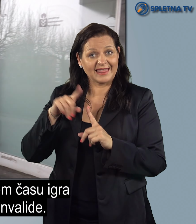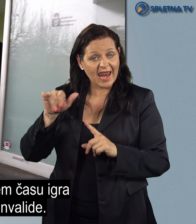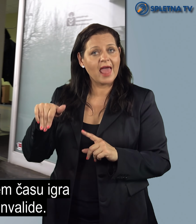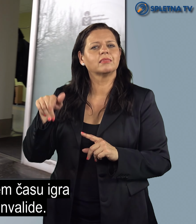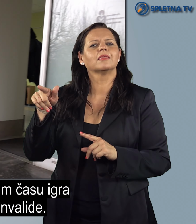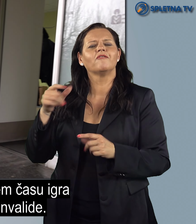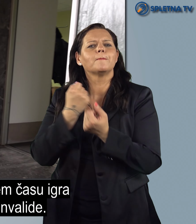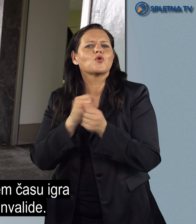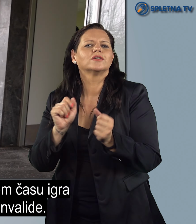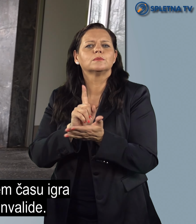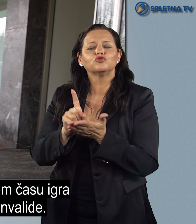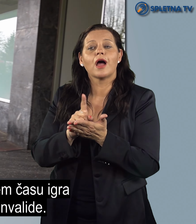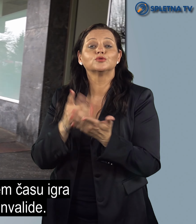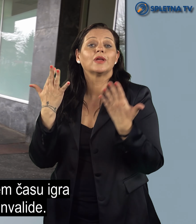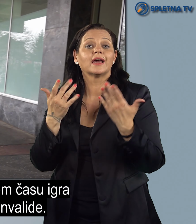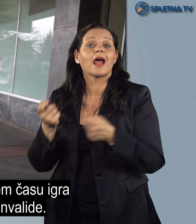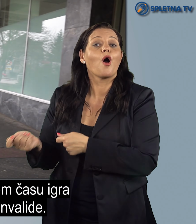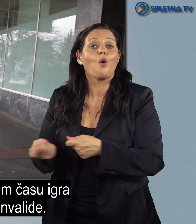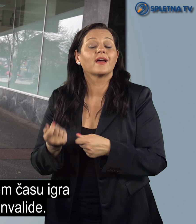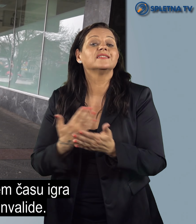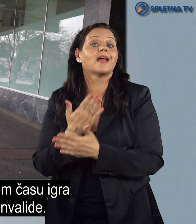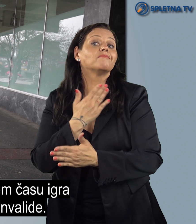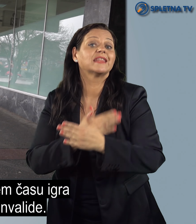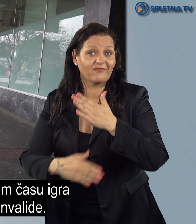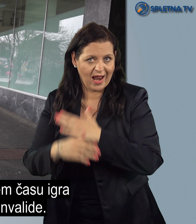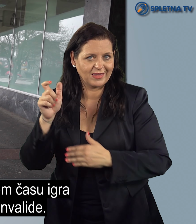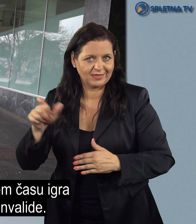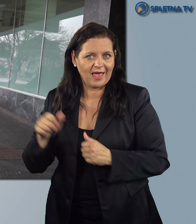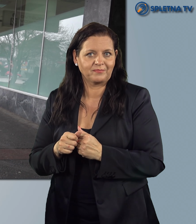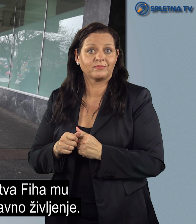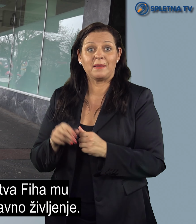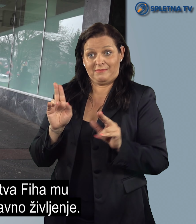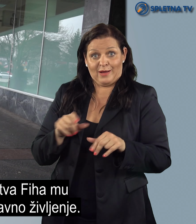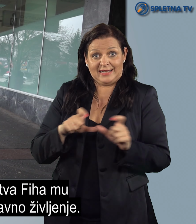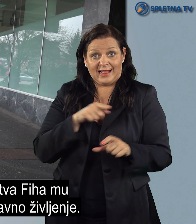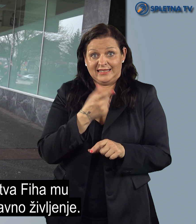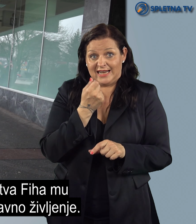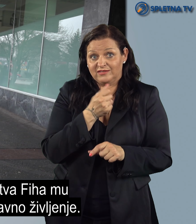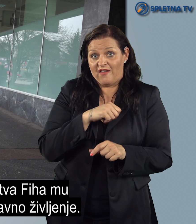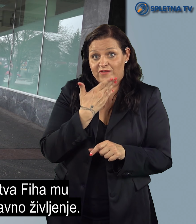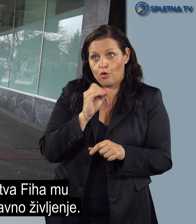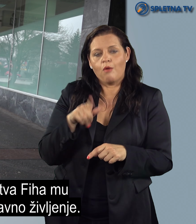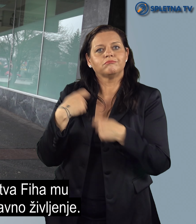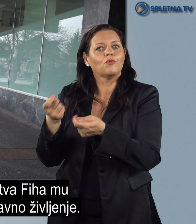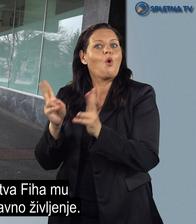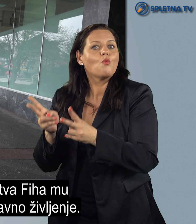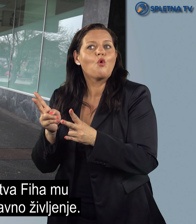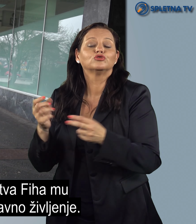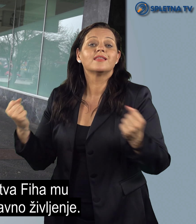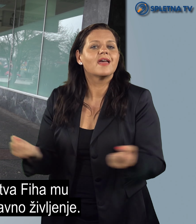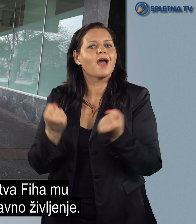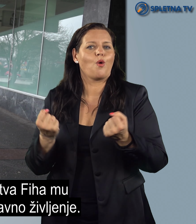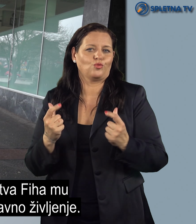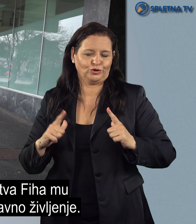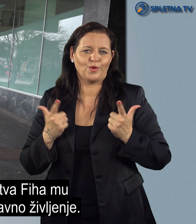Tilen v prostem času igra hokej za invalide. in prav sredstva FIHA mu omogočajo